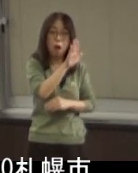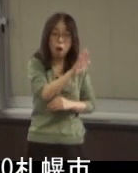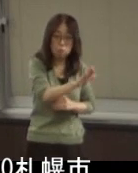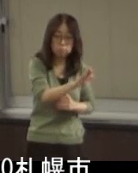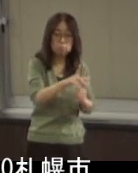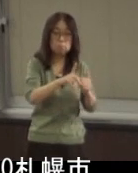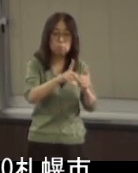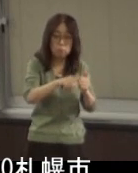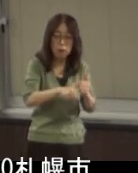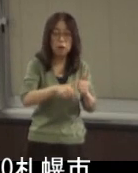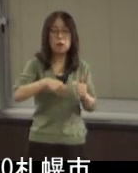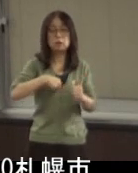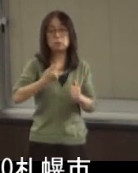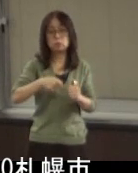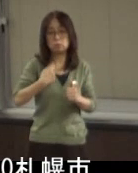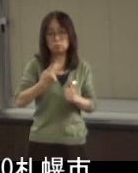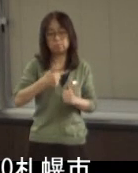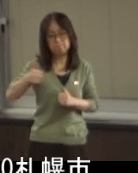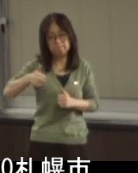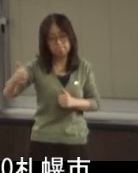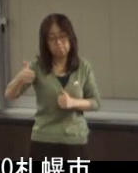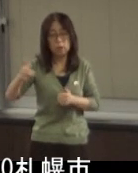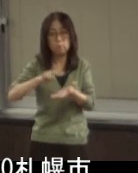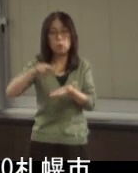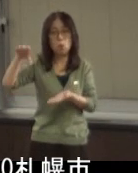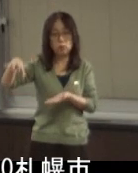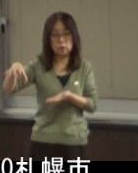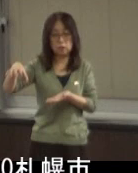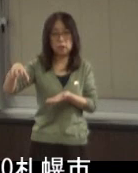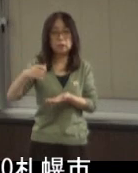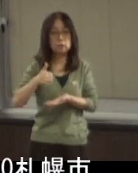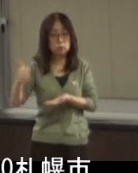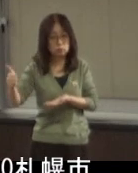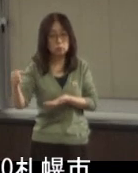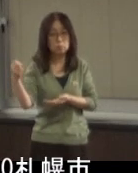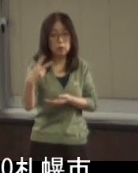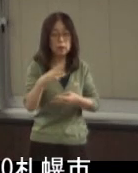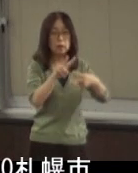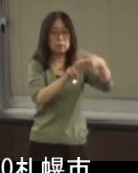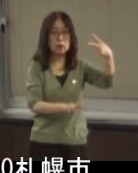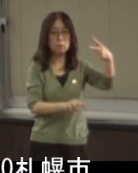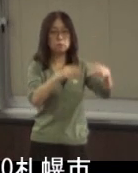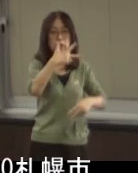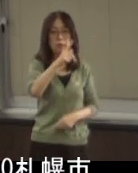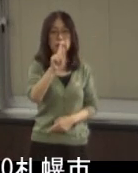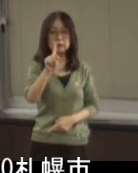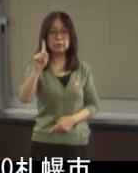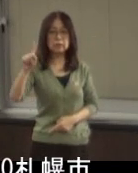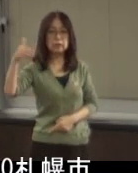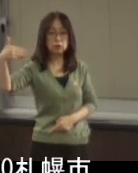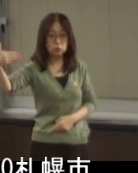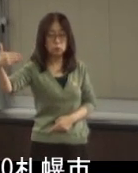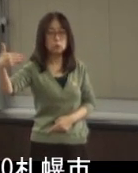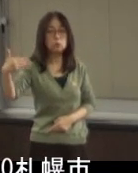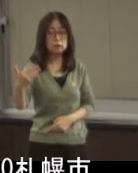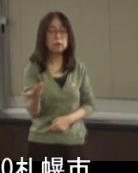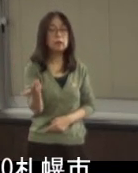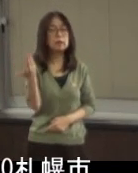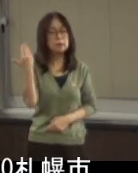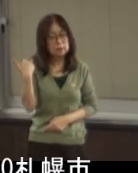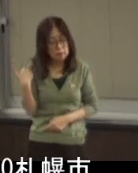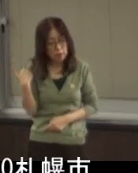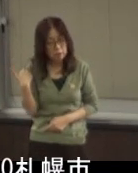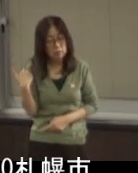自身のかかりつけ医、もしくはシャープ7119に事前にお電話をいただきまして